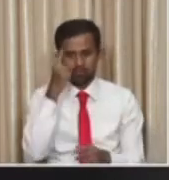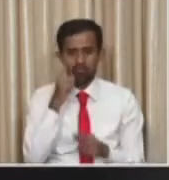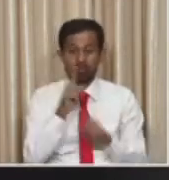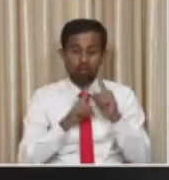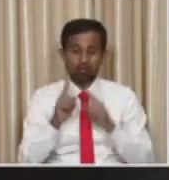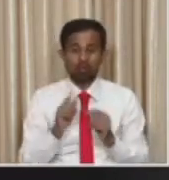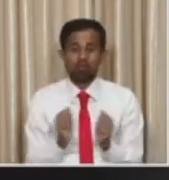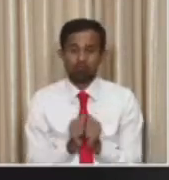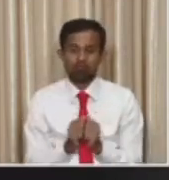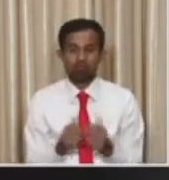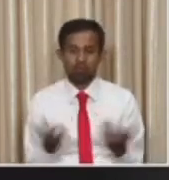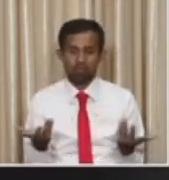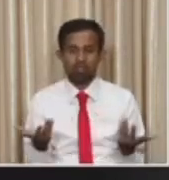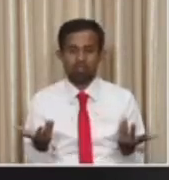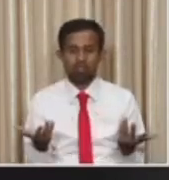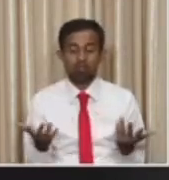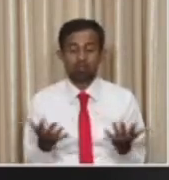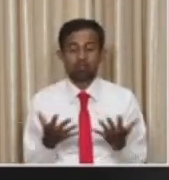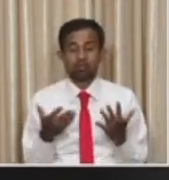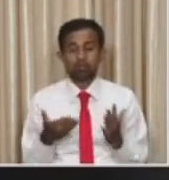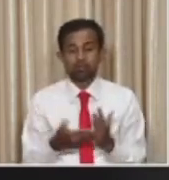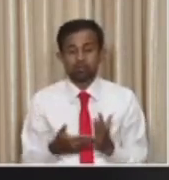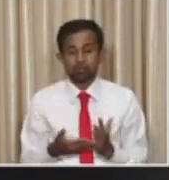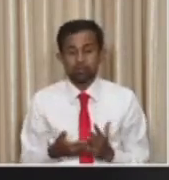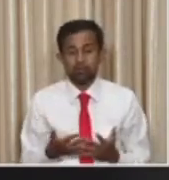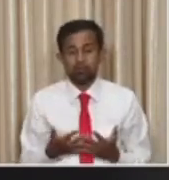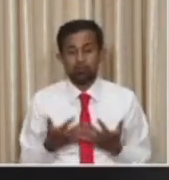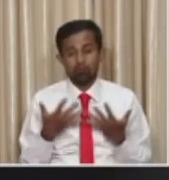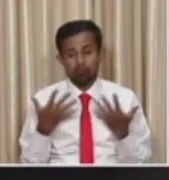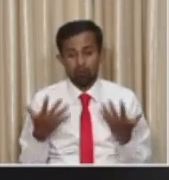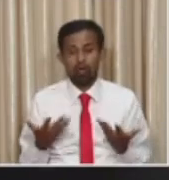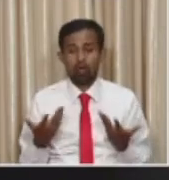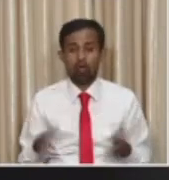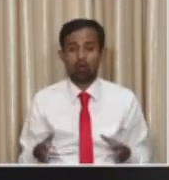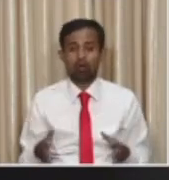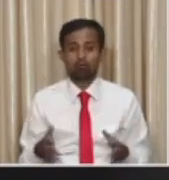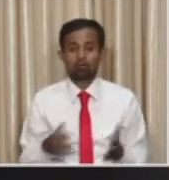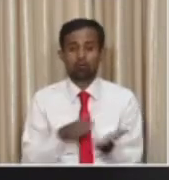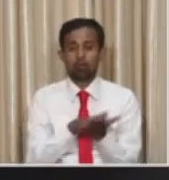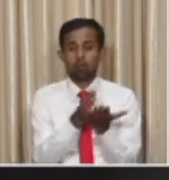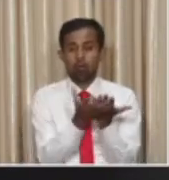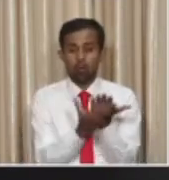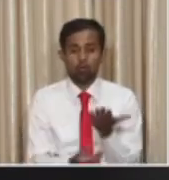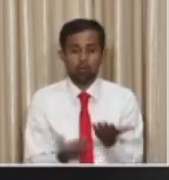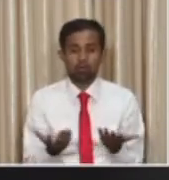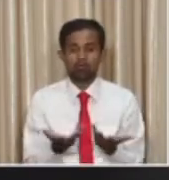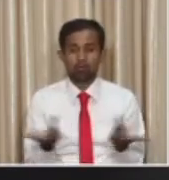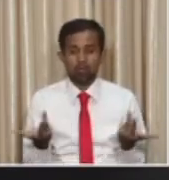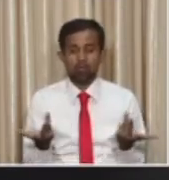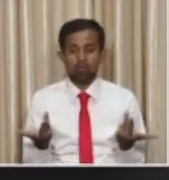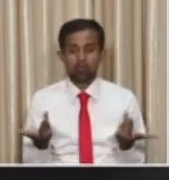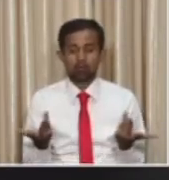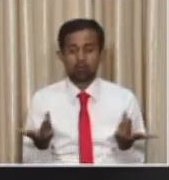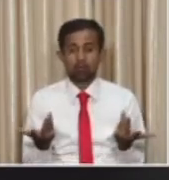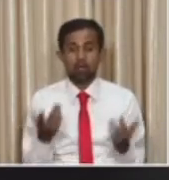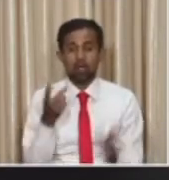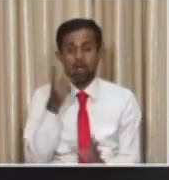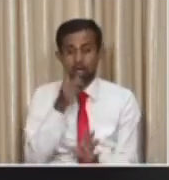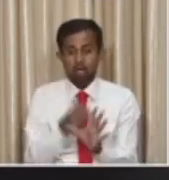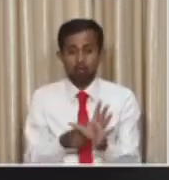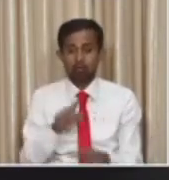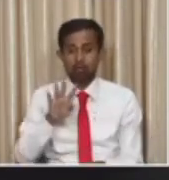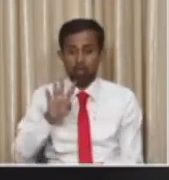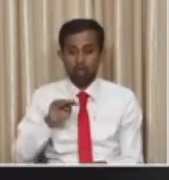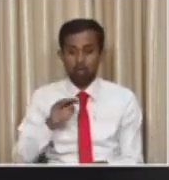කරලා වැඩක් නැහැ. මොකද ලොකු අපහසුතාවයකට පත් වෙලා ඉන්නවා සහතික පිටපතක්වත් ගන්න. දැන් අවුරුදු